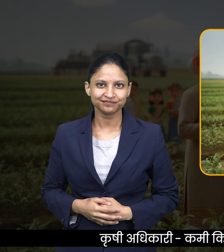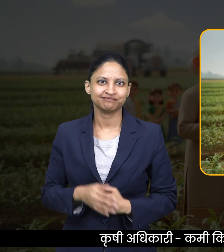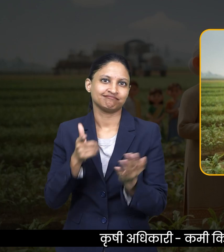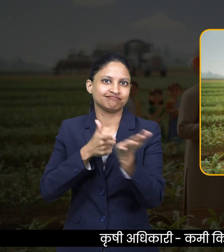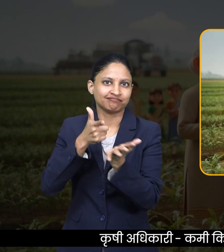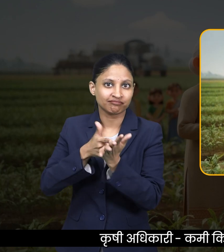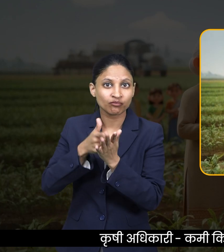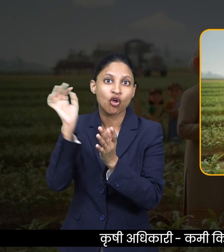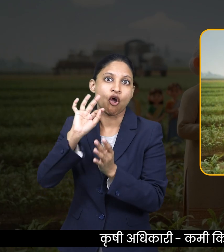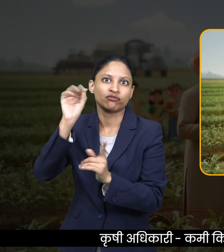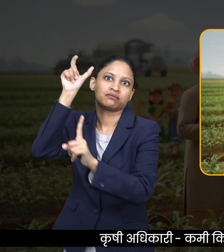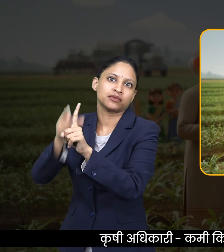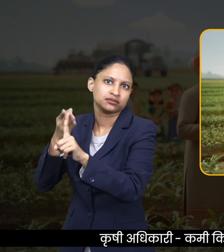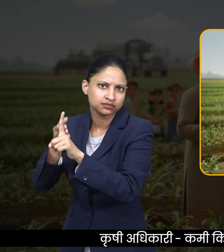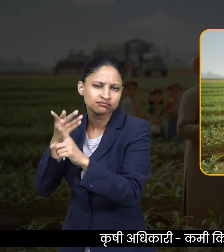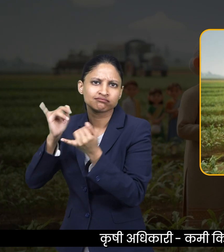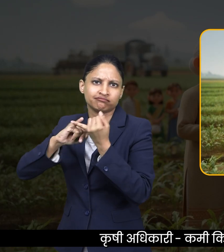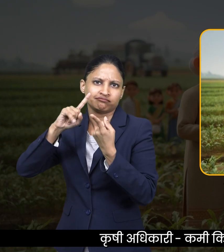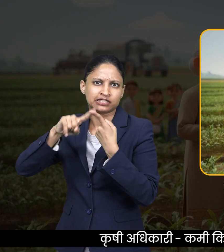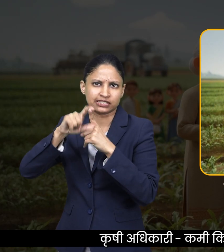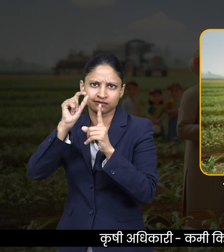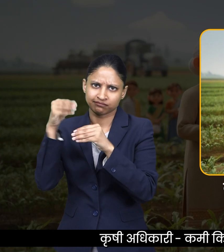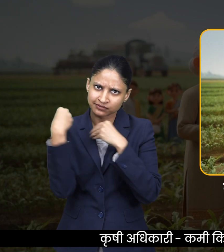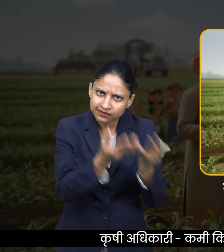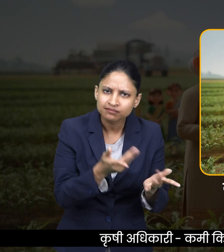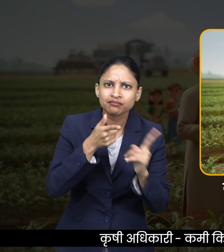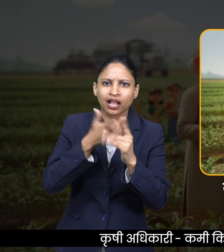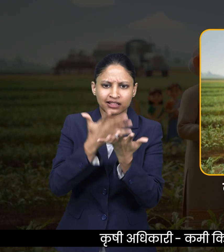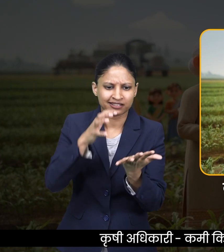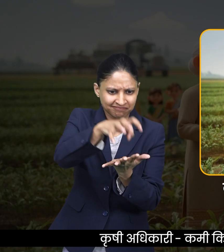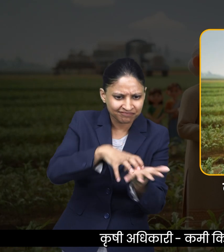कृषी अधिकारी कमी किमतीत बियाणे आणि अवजारे देतात.